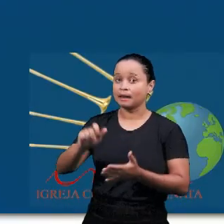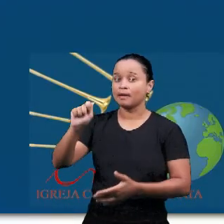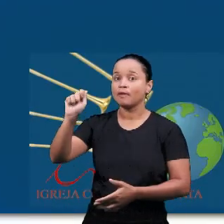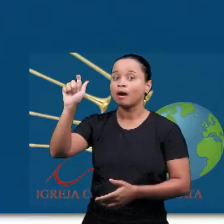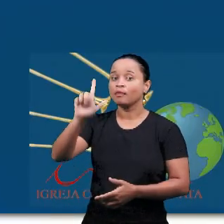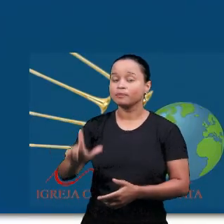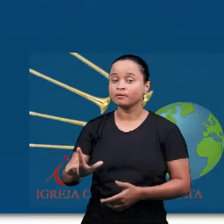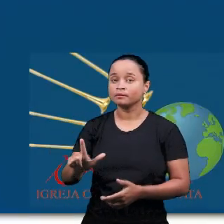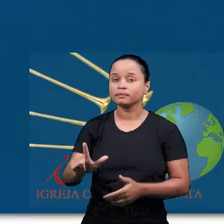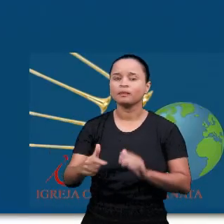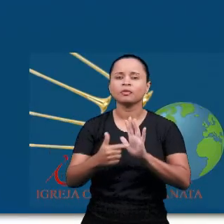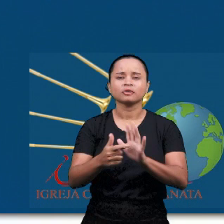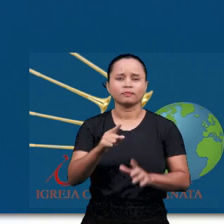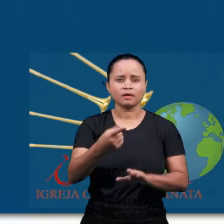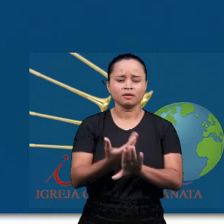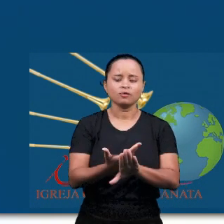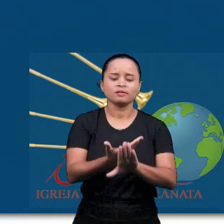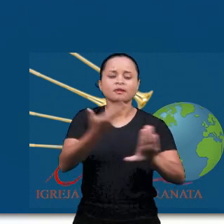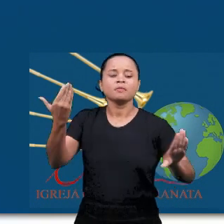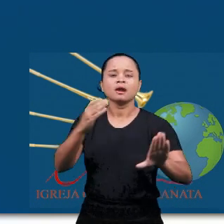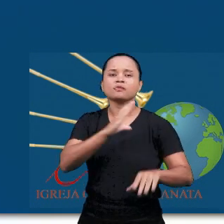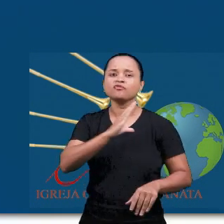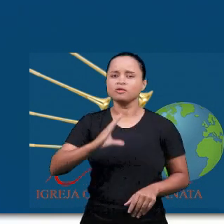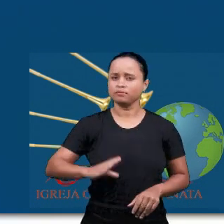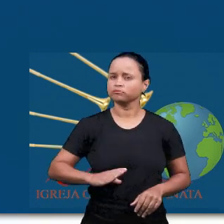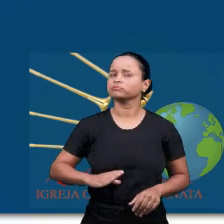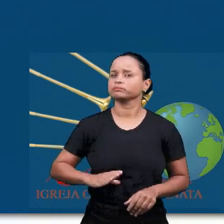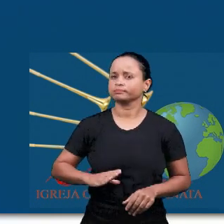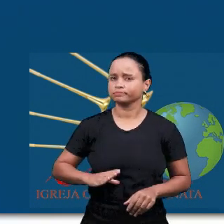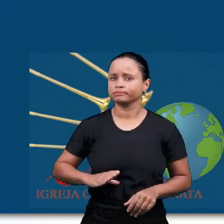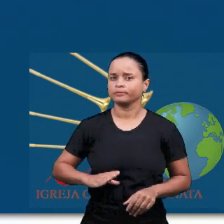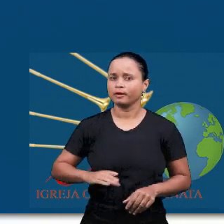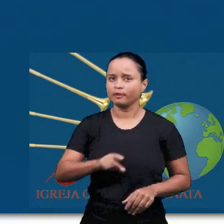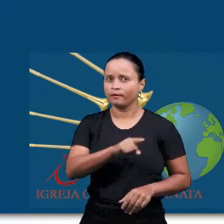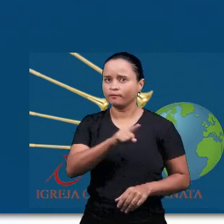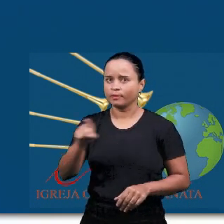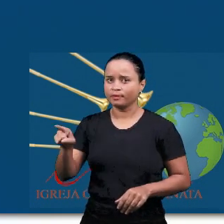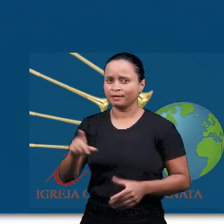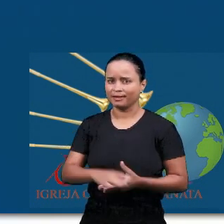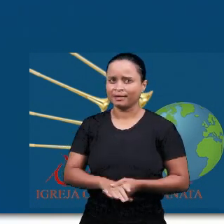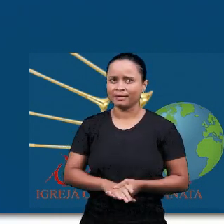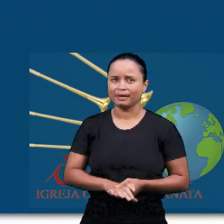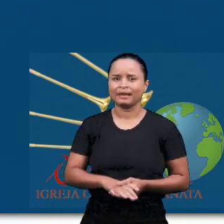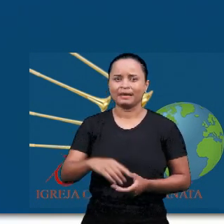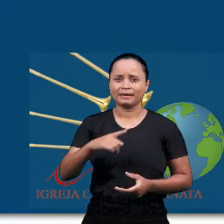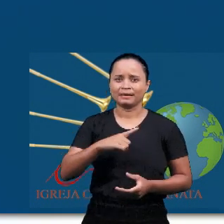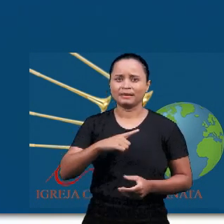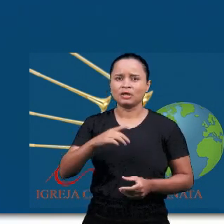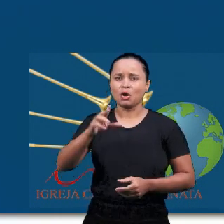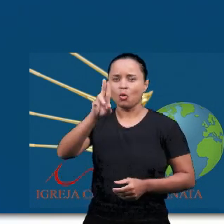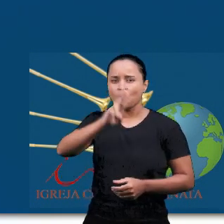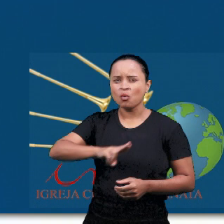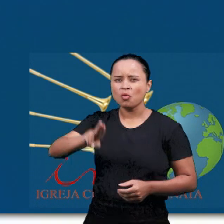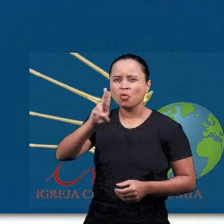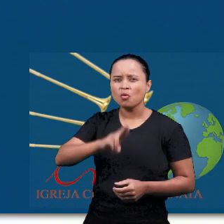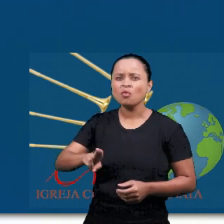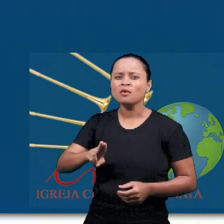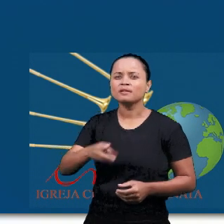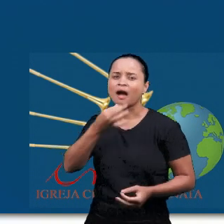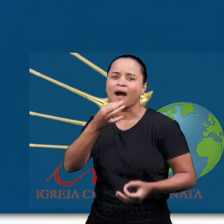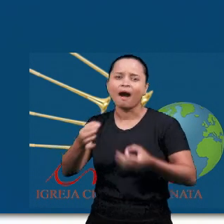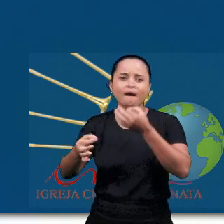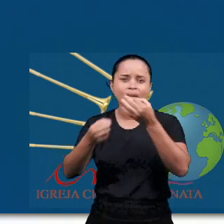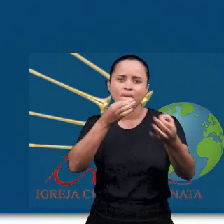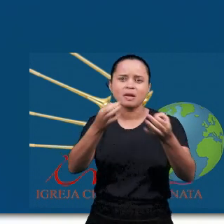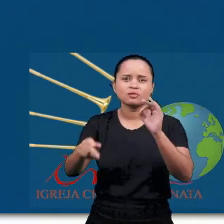vous êtes de Christ, vous qui vous justifiez par la loi, de la grâce vous êtes